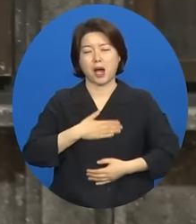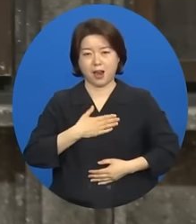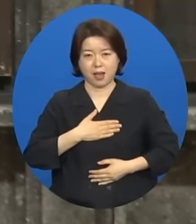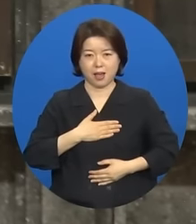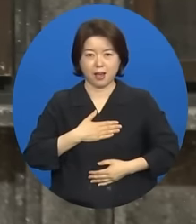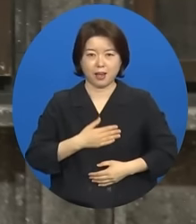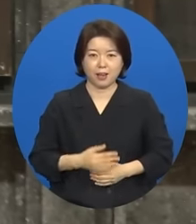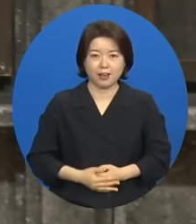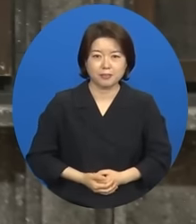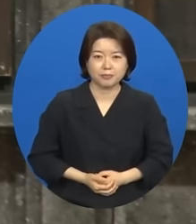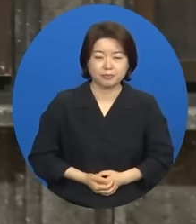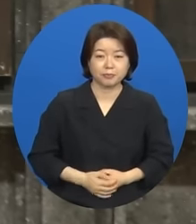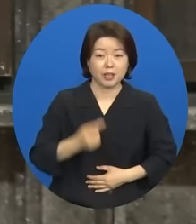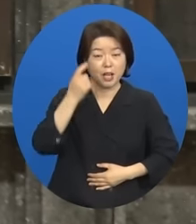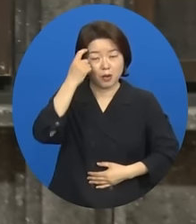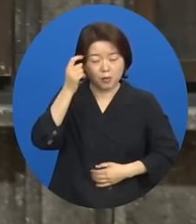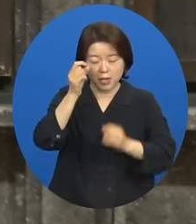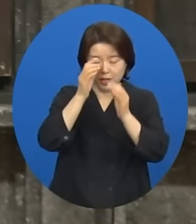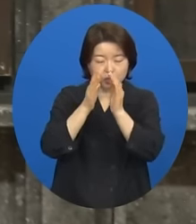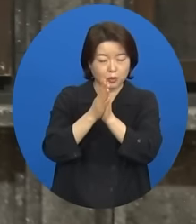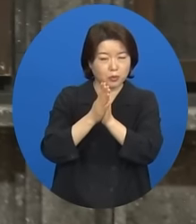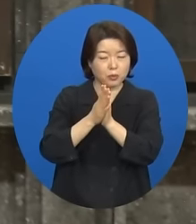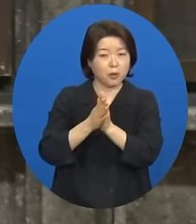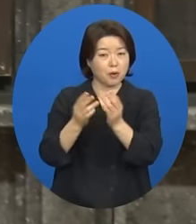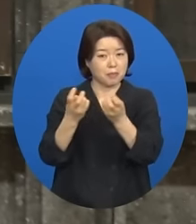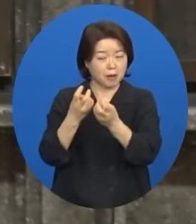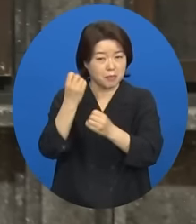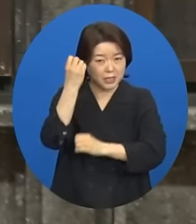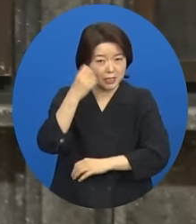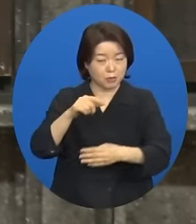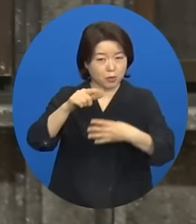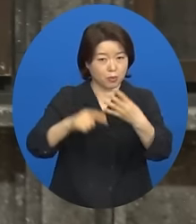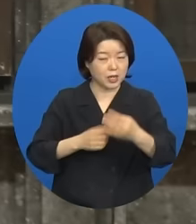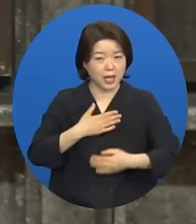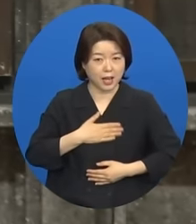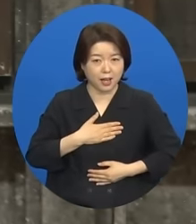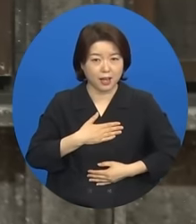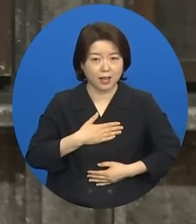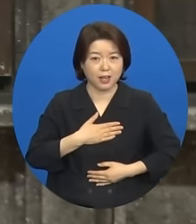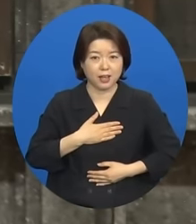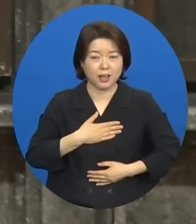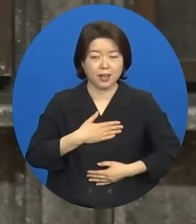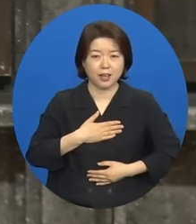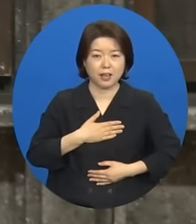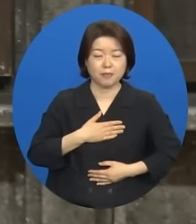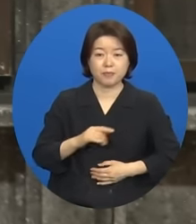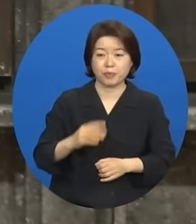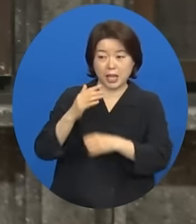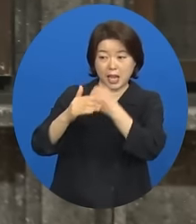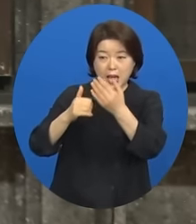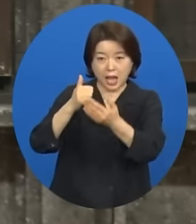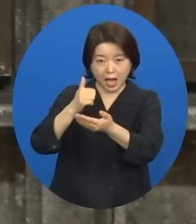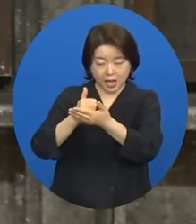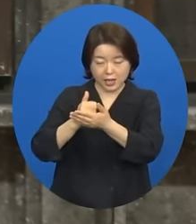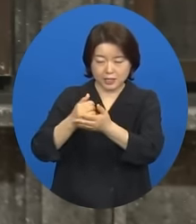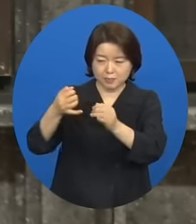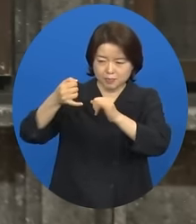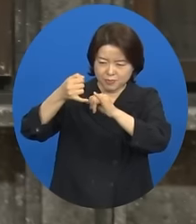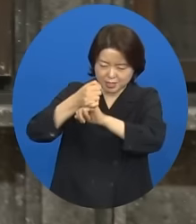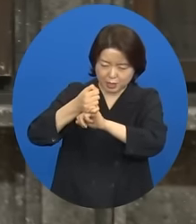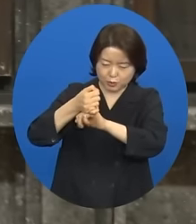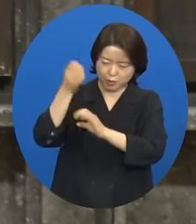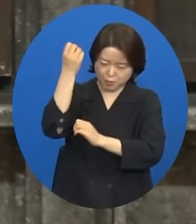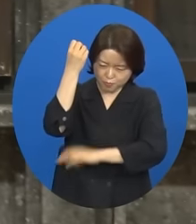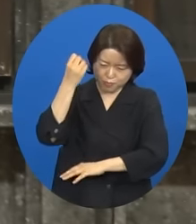있어요. 왜 기도의 원리를 알고 있냐? 야곱의 기도는 하나님의 약속의 말씀의 뿌리를